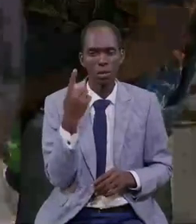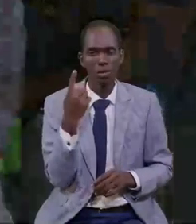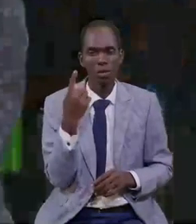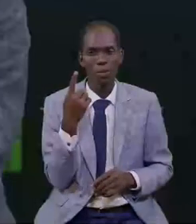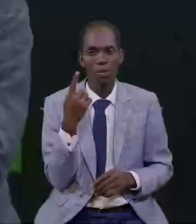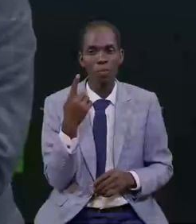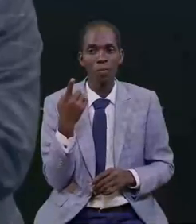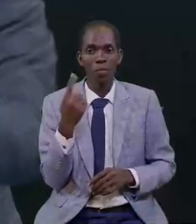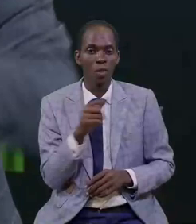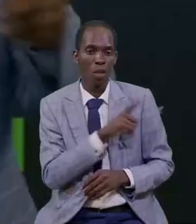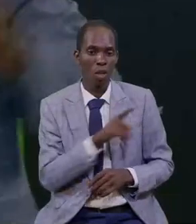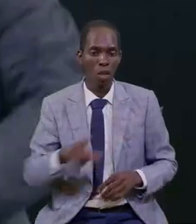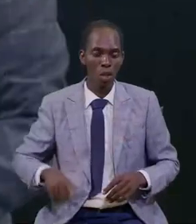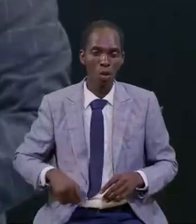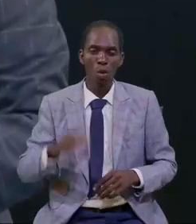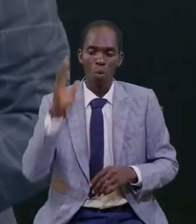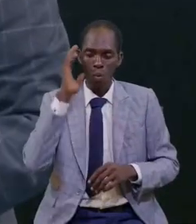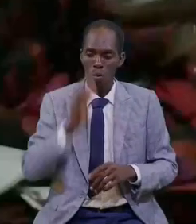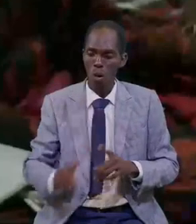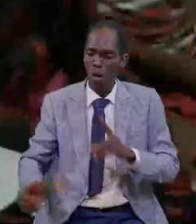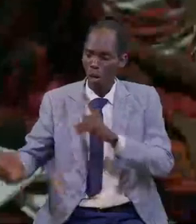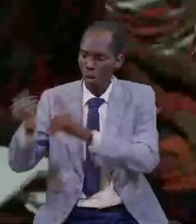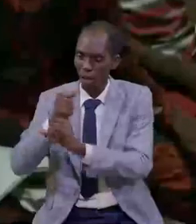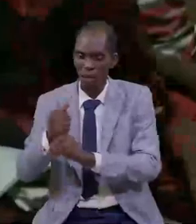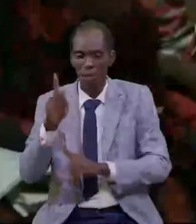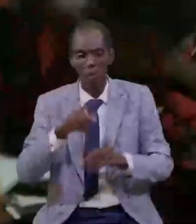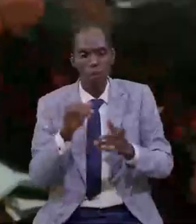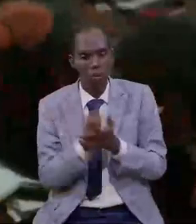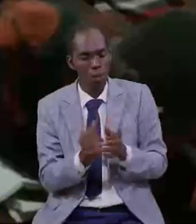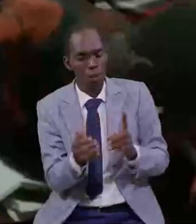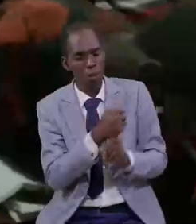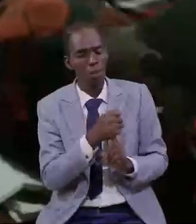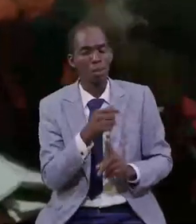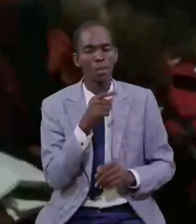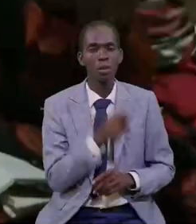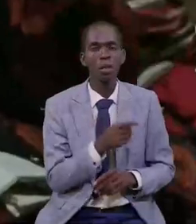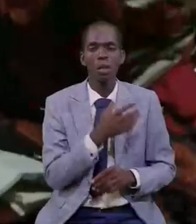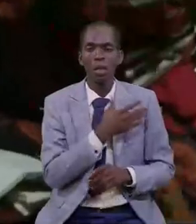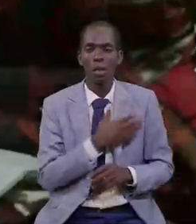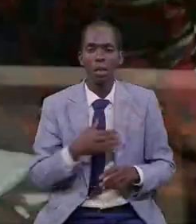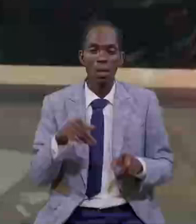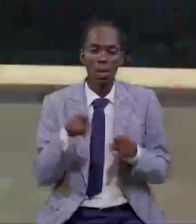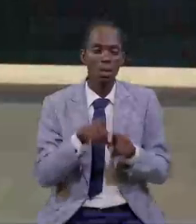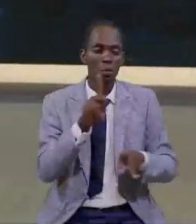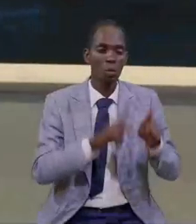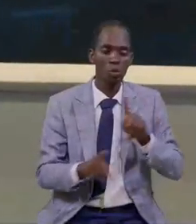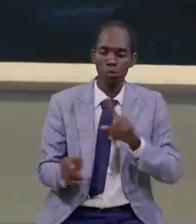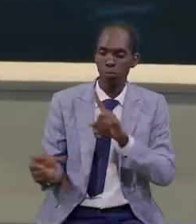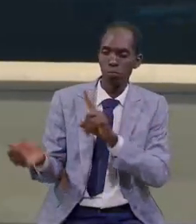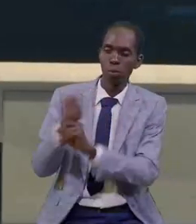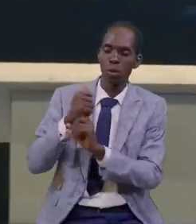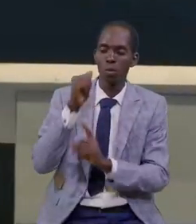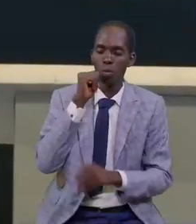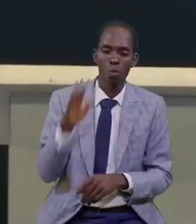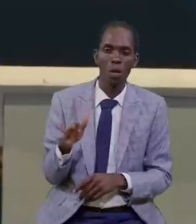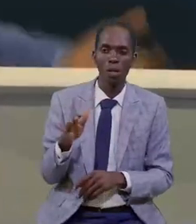ça le Seigneur va attraper ceux qui attrapent les autres et quand il l'ont attrapé ils ne pensaient